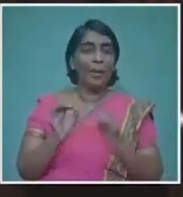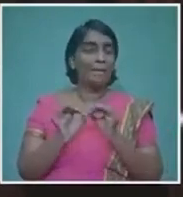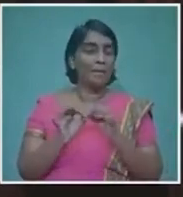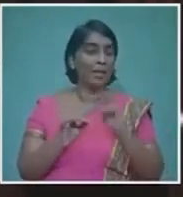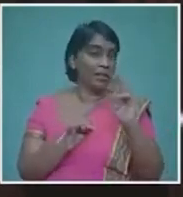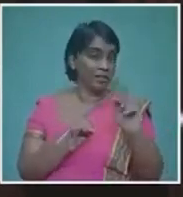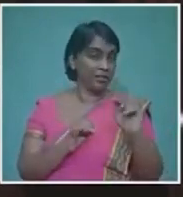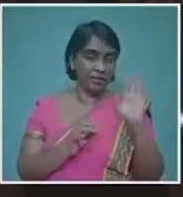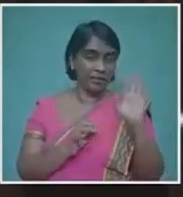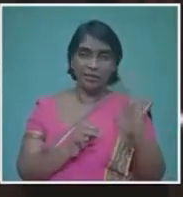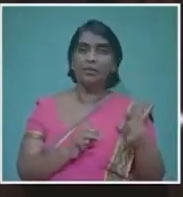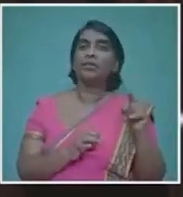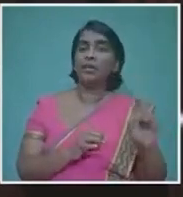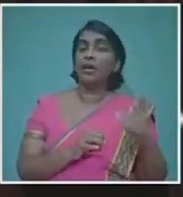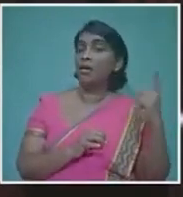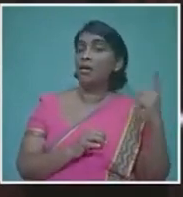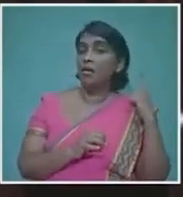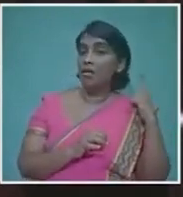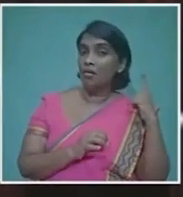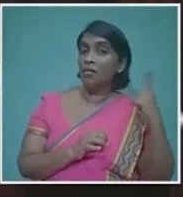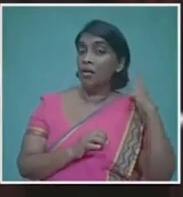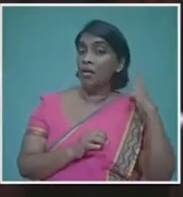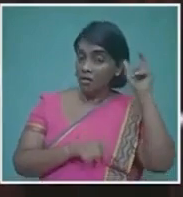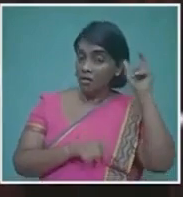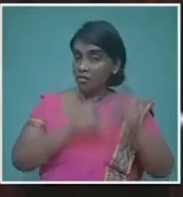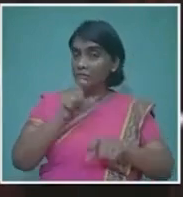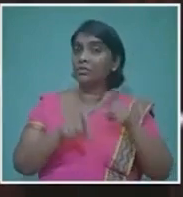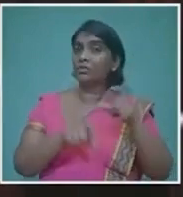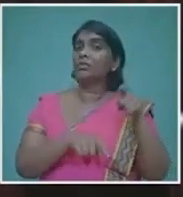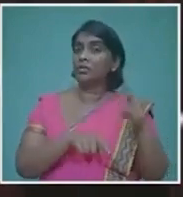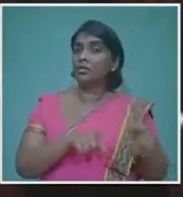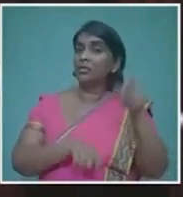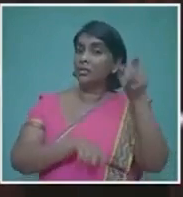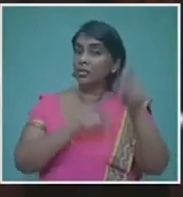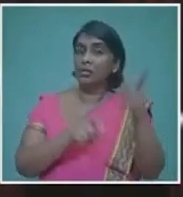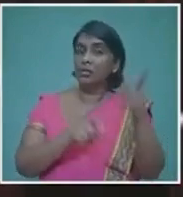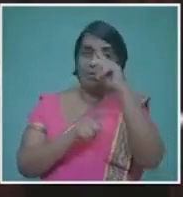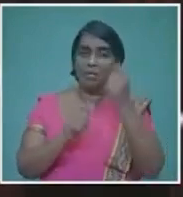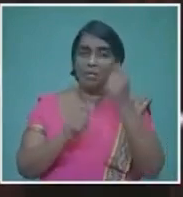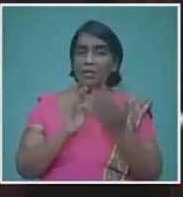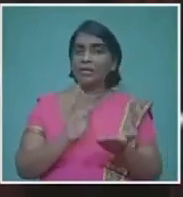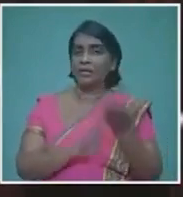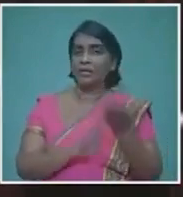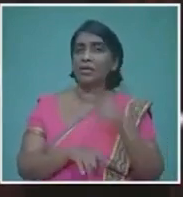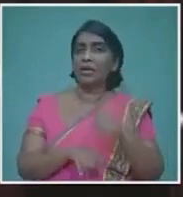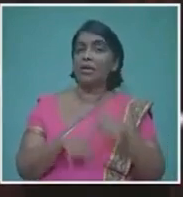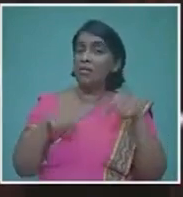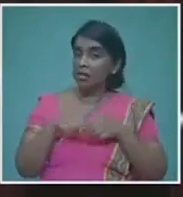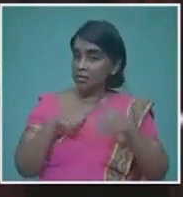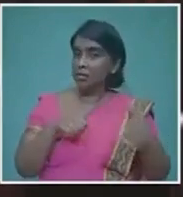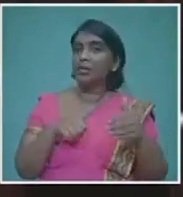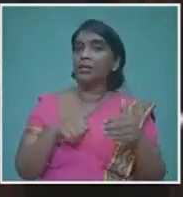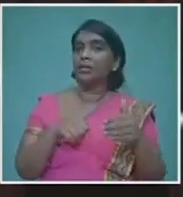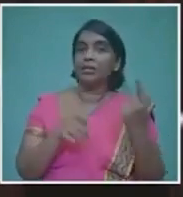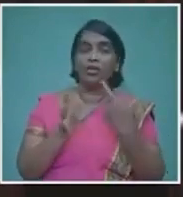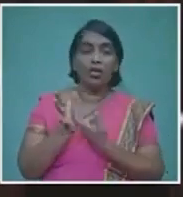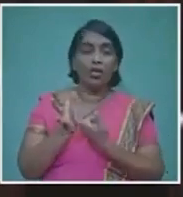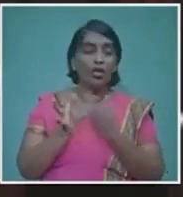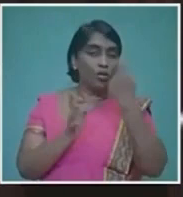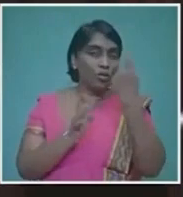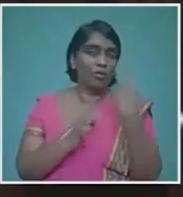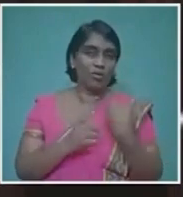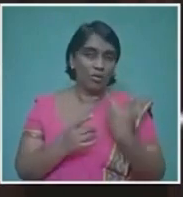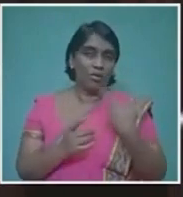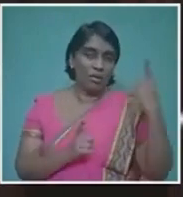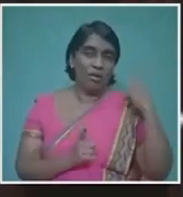බිලියන 20කින් තමයි හමුදාවේ හමුදාවේ ඉන්න සෙබළුන්ගේ පඩි වැඩි වෙන්නේ. දැන් අද වෙනකොට රුපියල් 1000ක් මන් දන්නේ